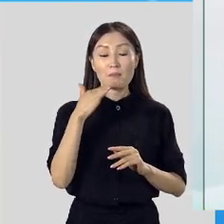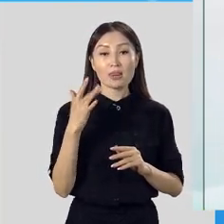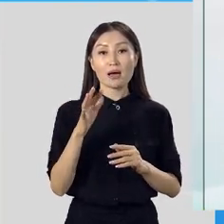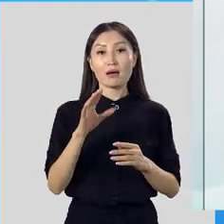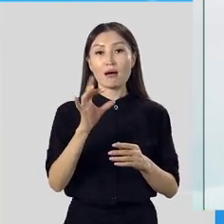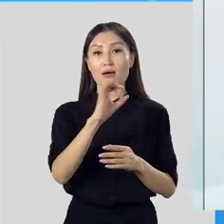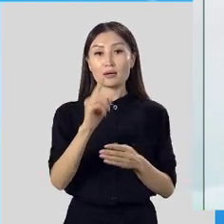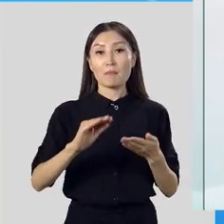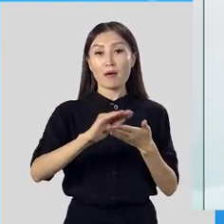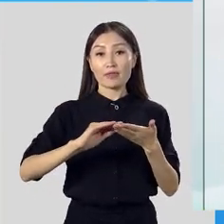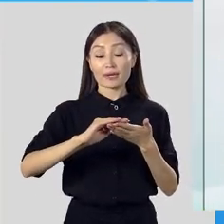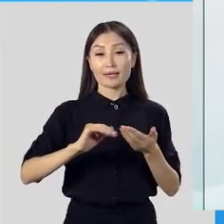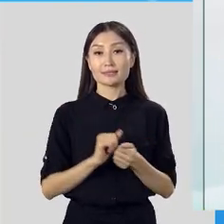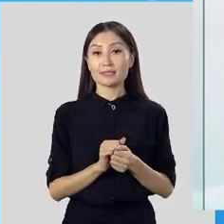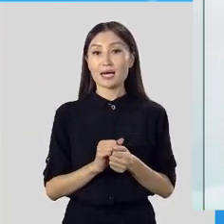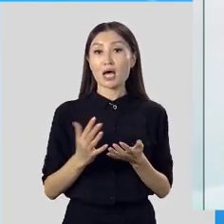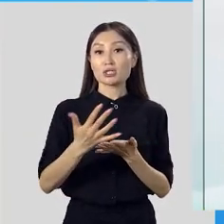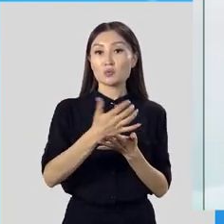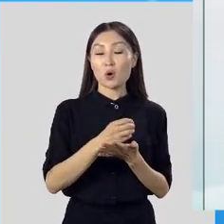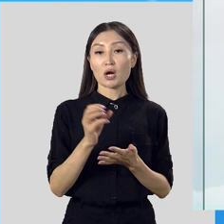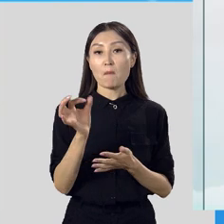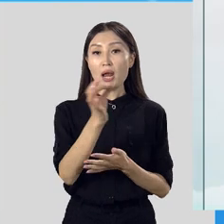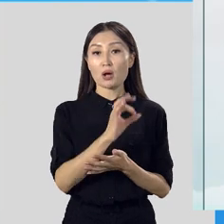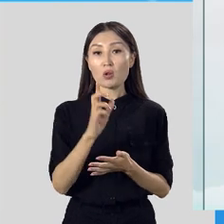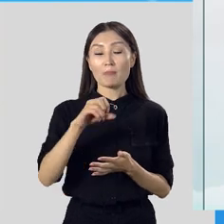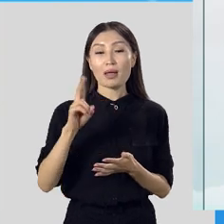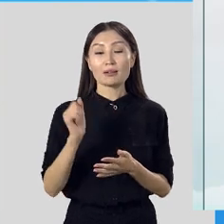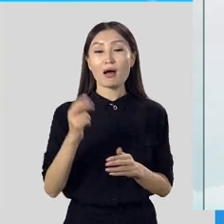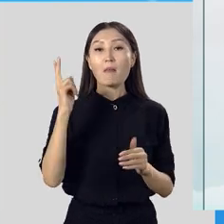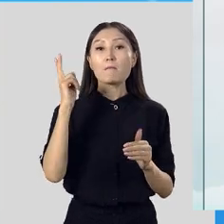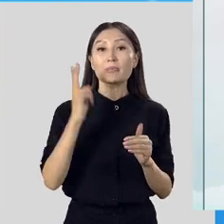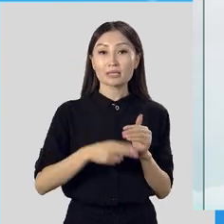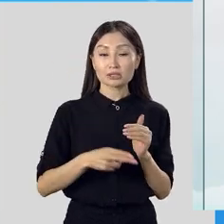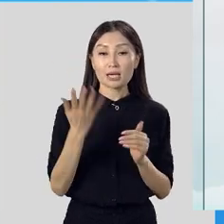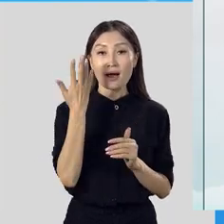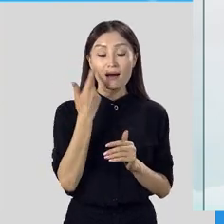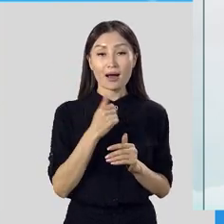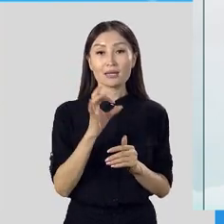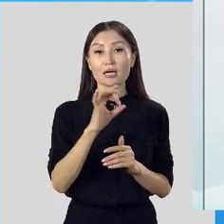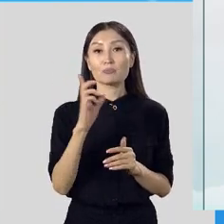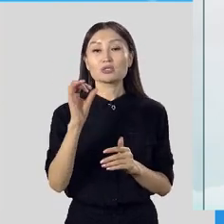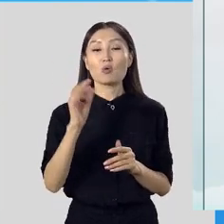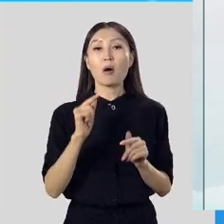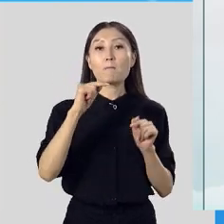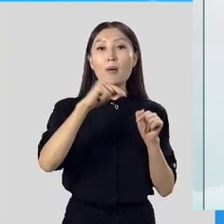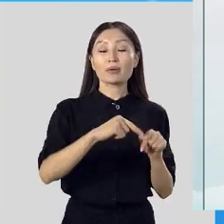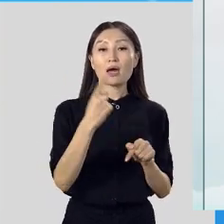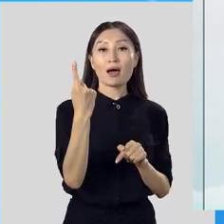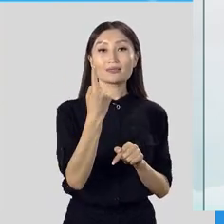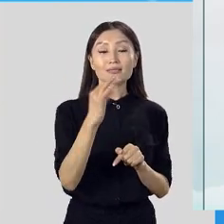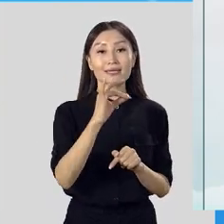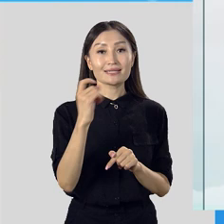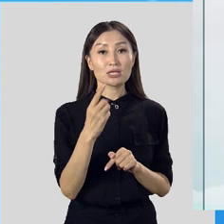многократно повторяется. Сборка молекулы белка прекращается, когда в рибосому попадает один из